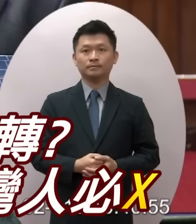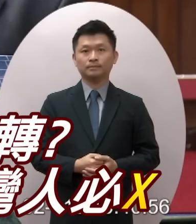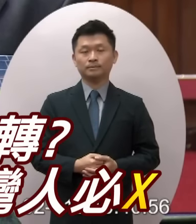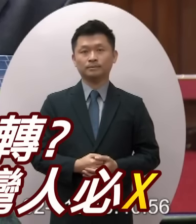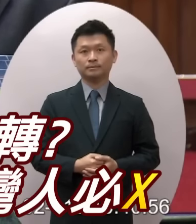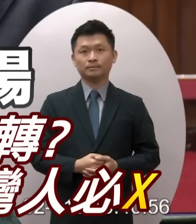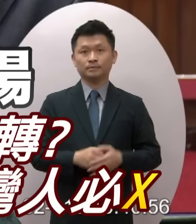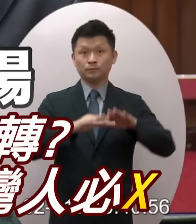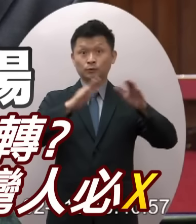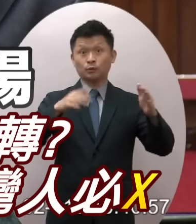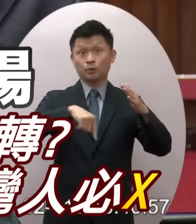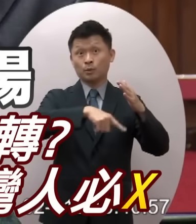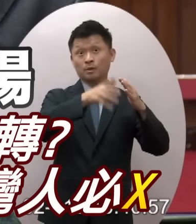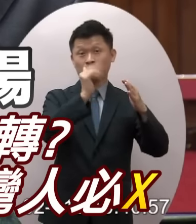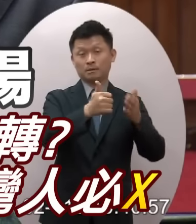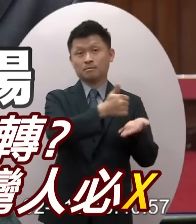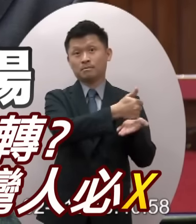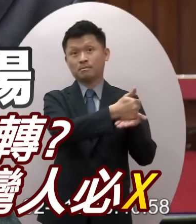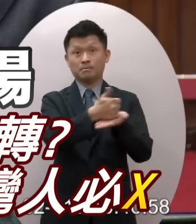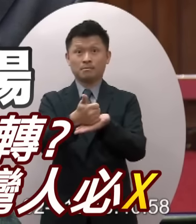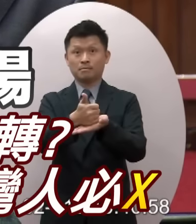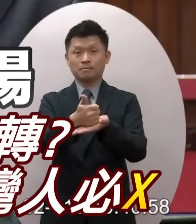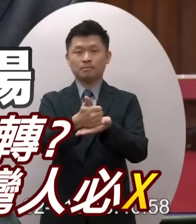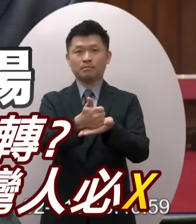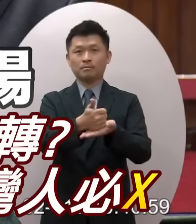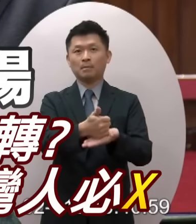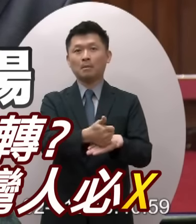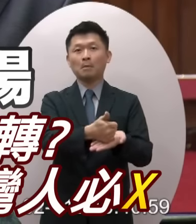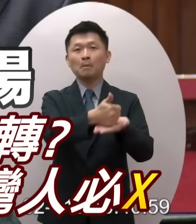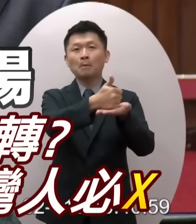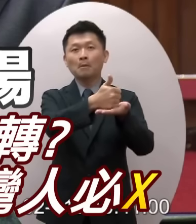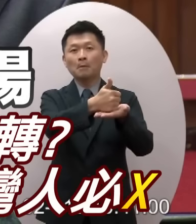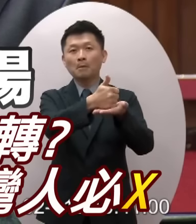倒院长扶起来，踮咧红桥倒顶伫遐地摊，